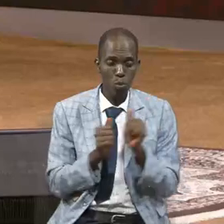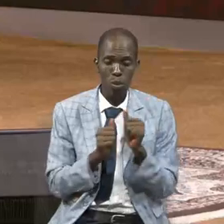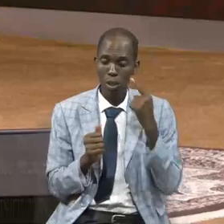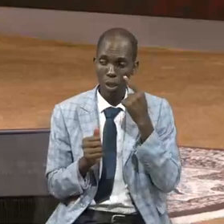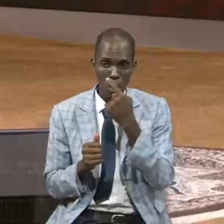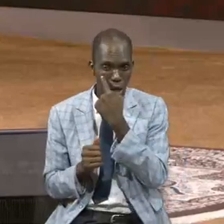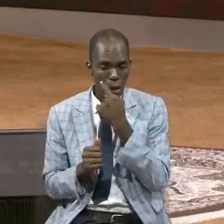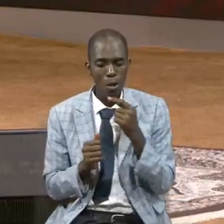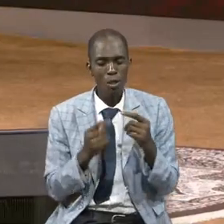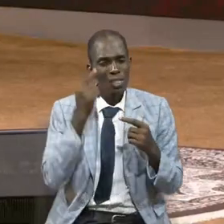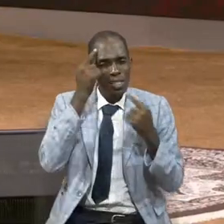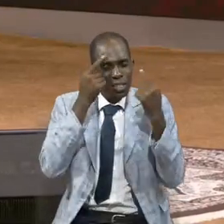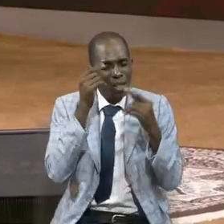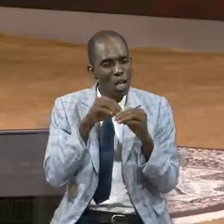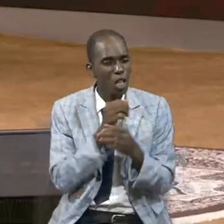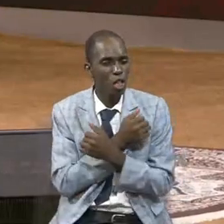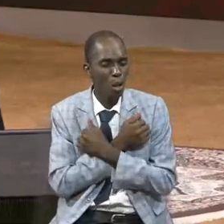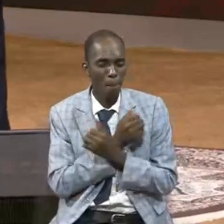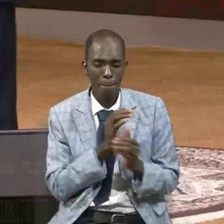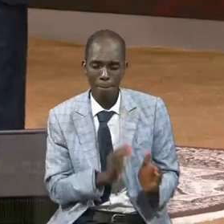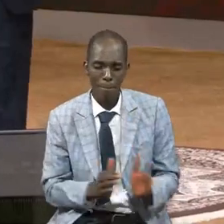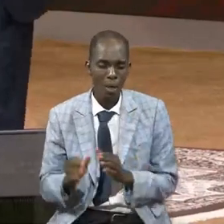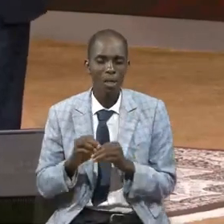Pensez par amour,